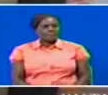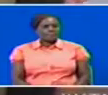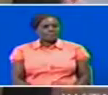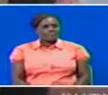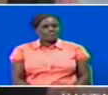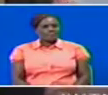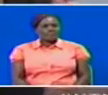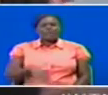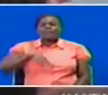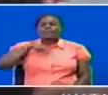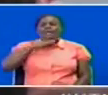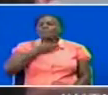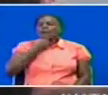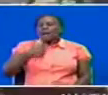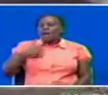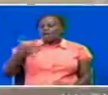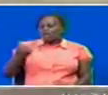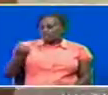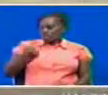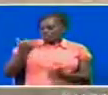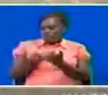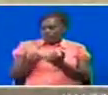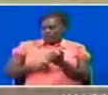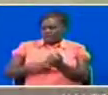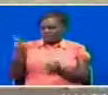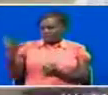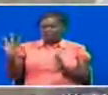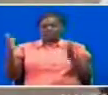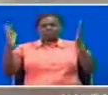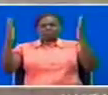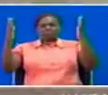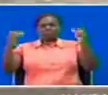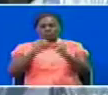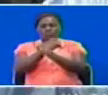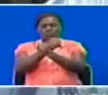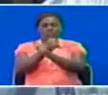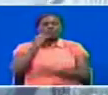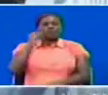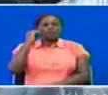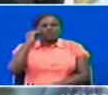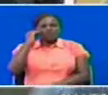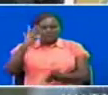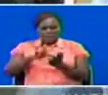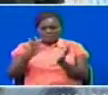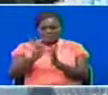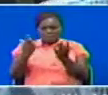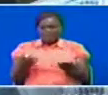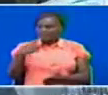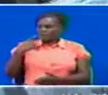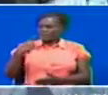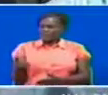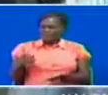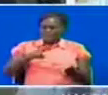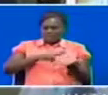Kwa vile marehemu alikuwa na wake wanne, alipewa sifa tele kwa kulinda mji. Hata Biblia yenyewe inasema